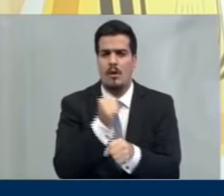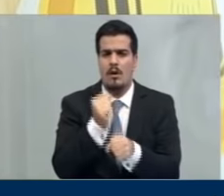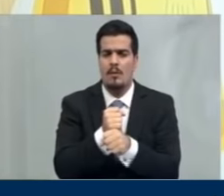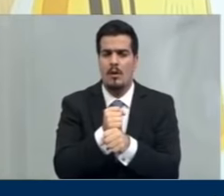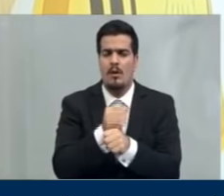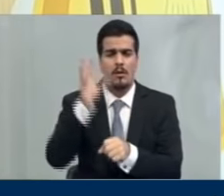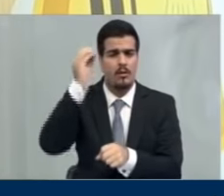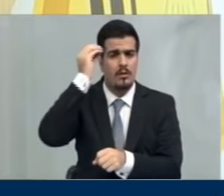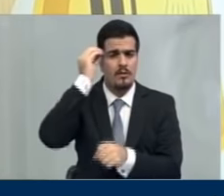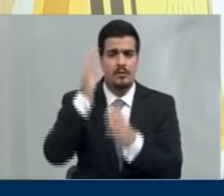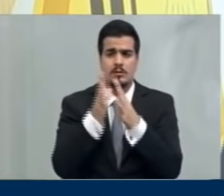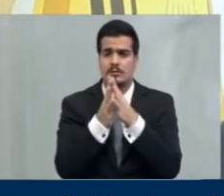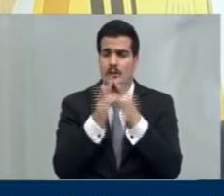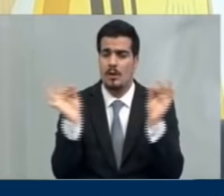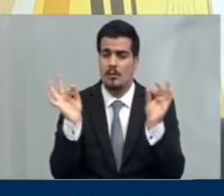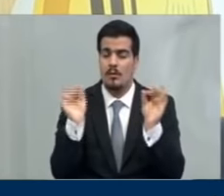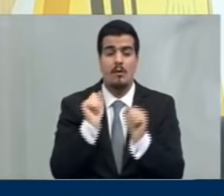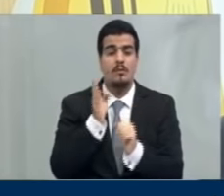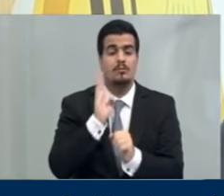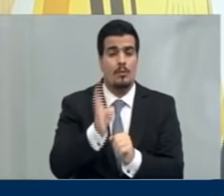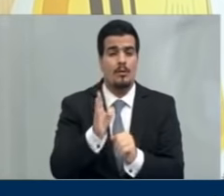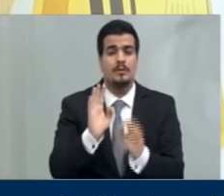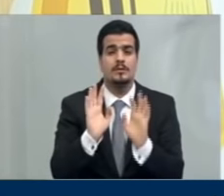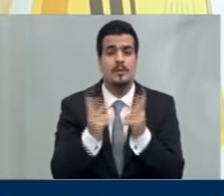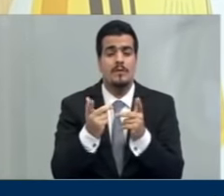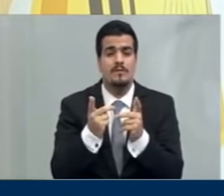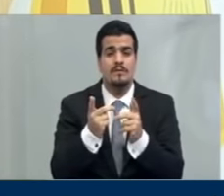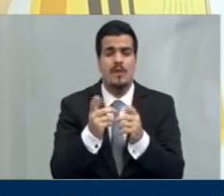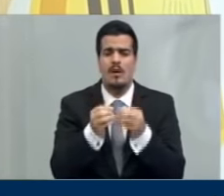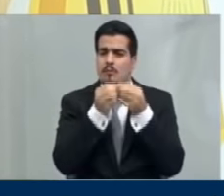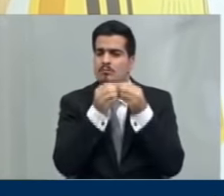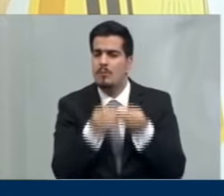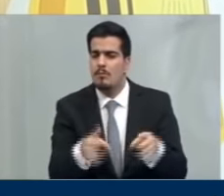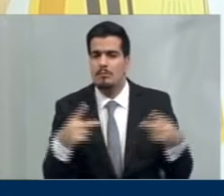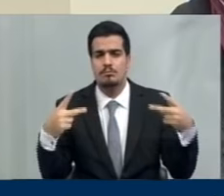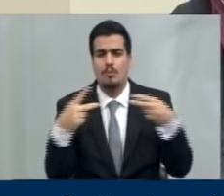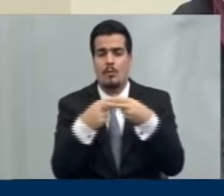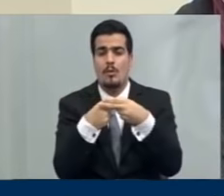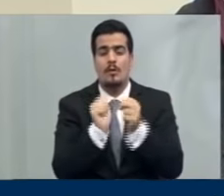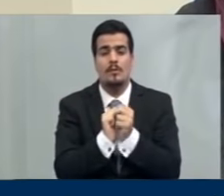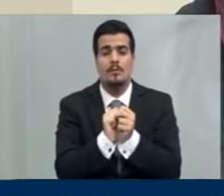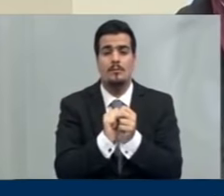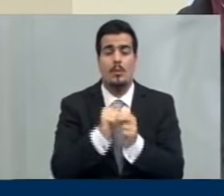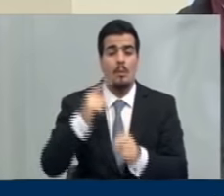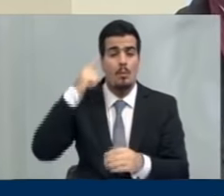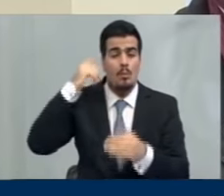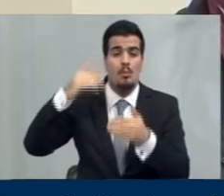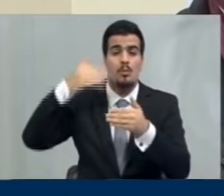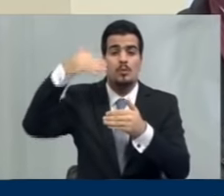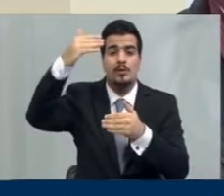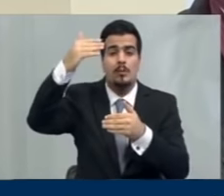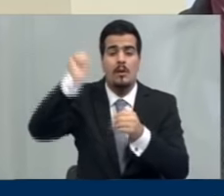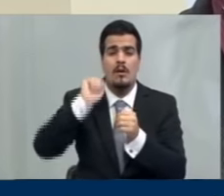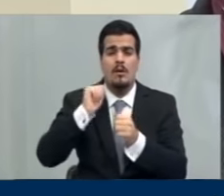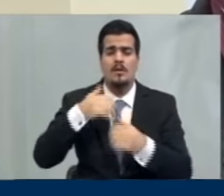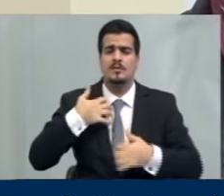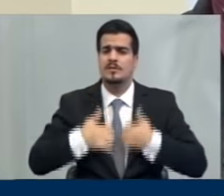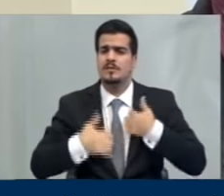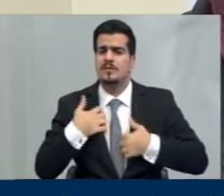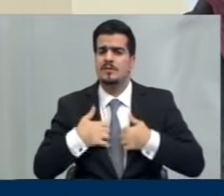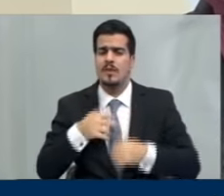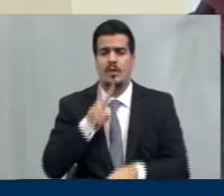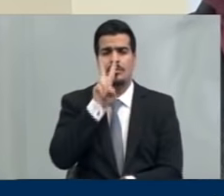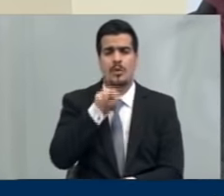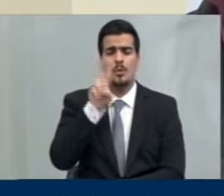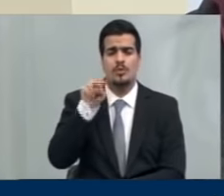وعي حقيقة غير قابل للهفوت في لحظة ما. نستقبل قسم العلوم التربية والنفسية